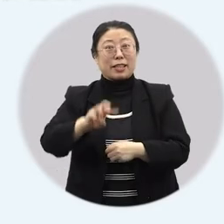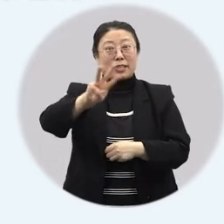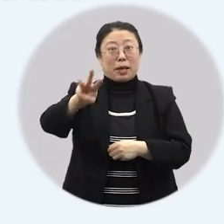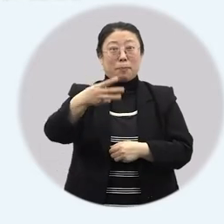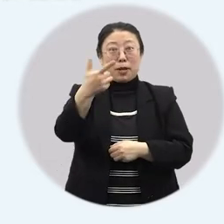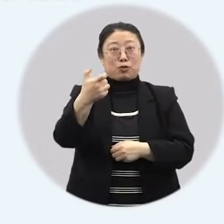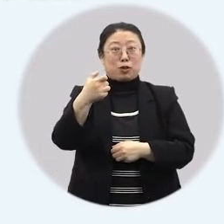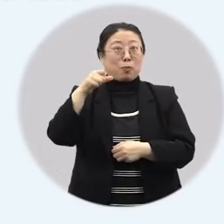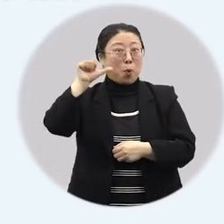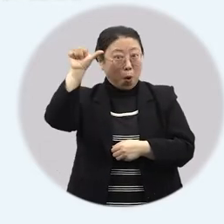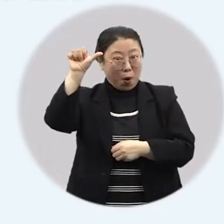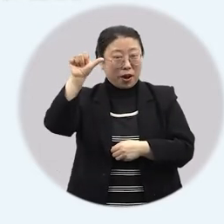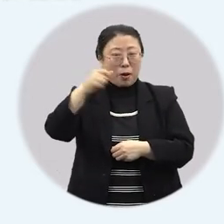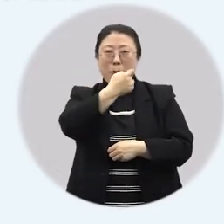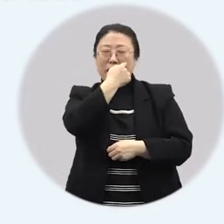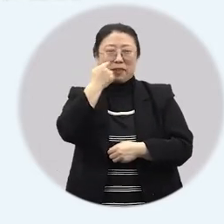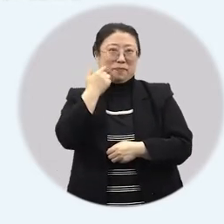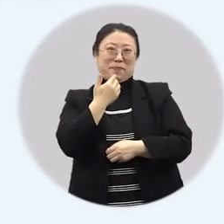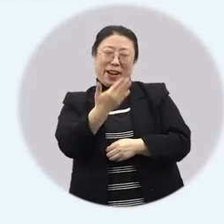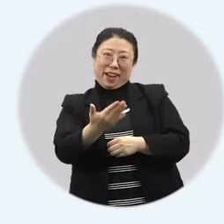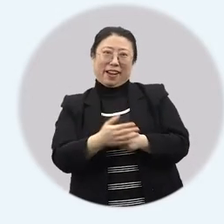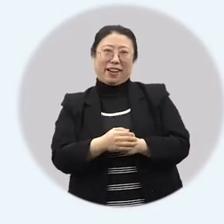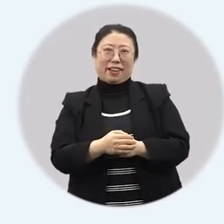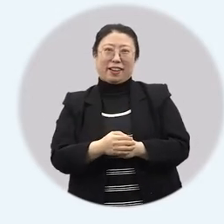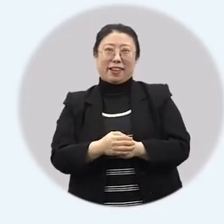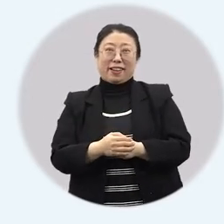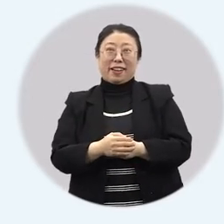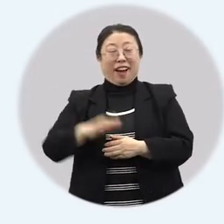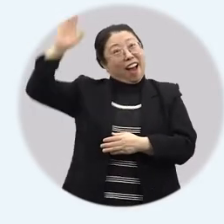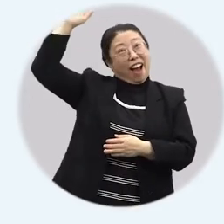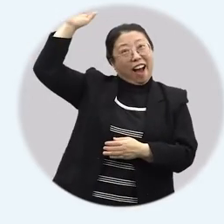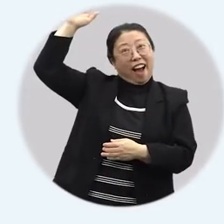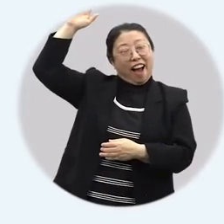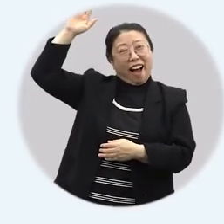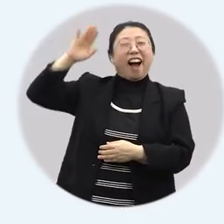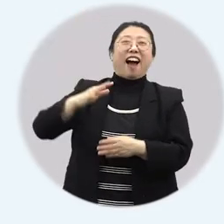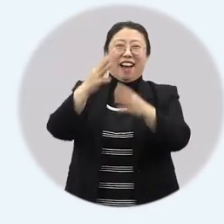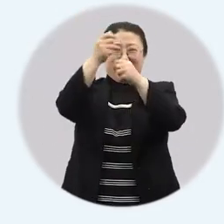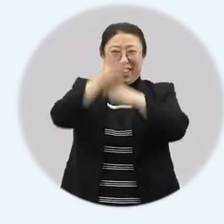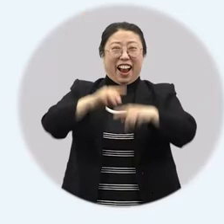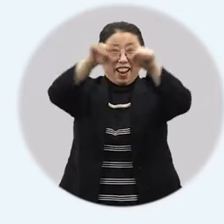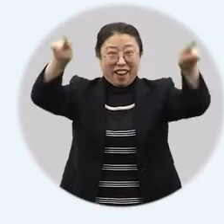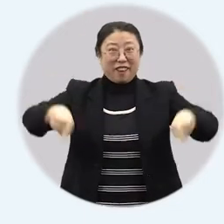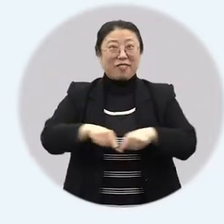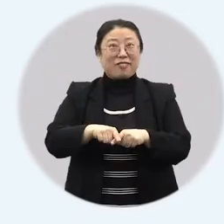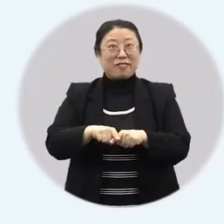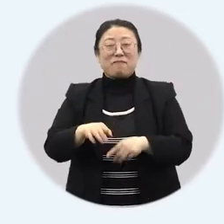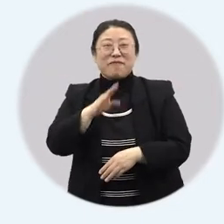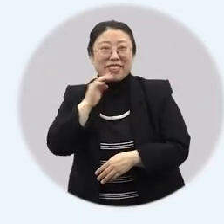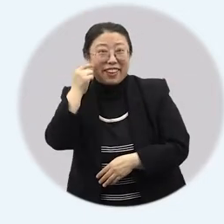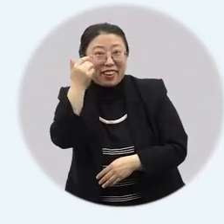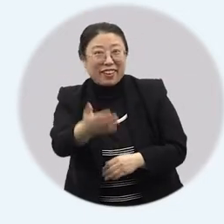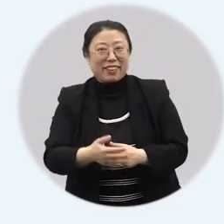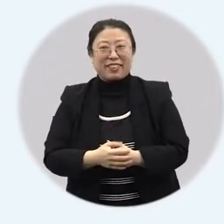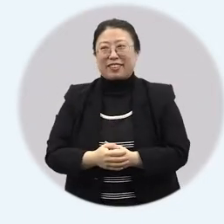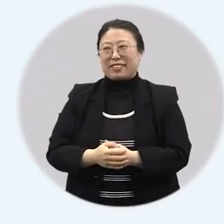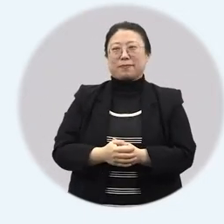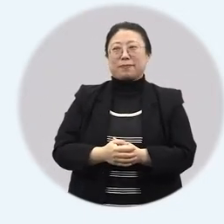둘째 365일을 확인할 수 있어요 정답 달력 만나요